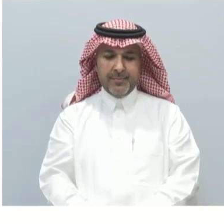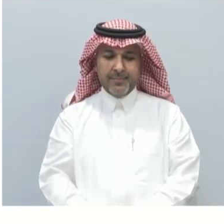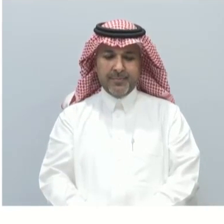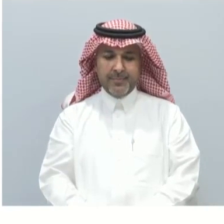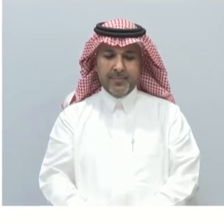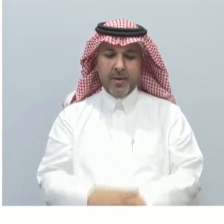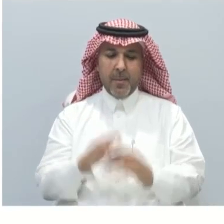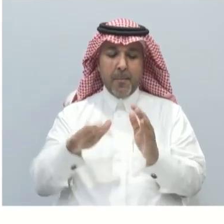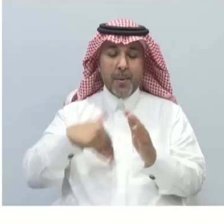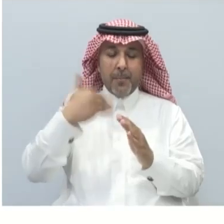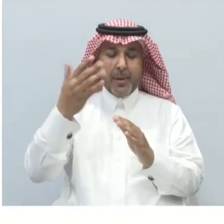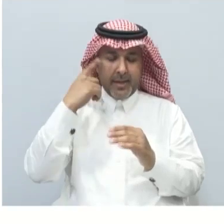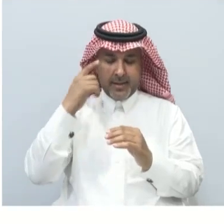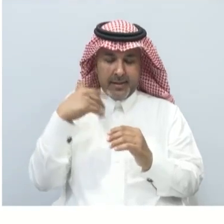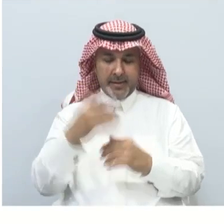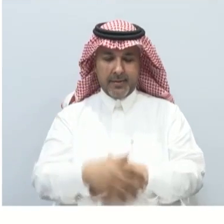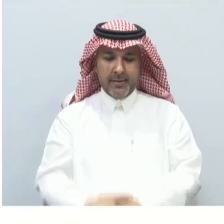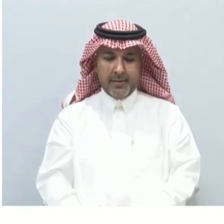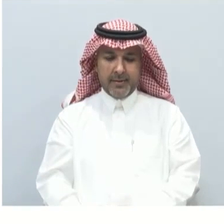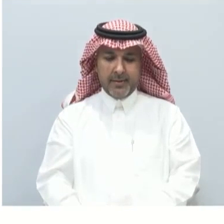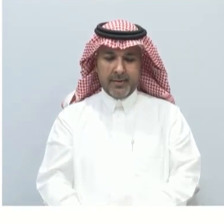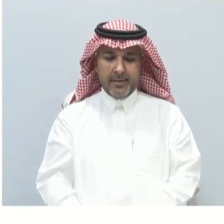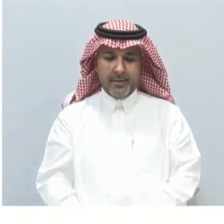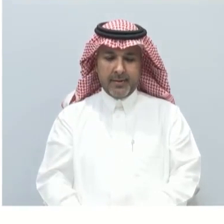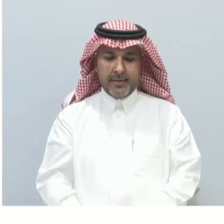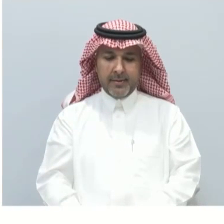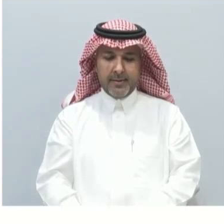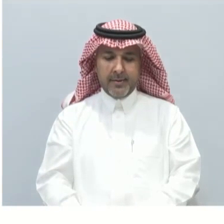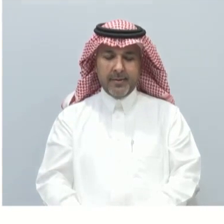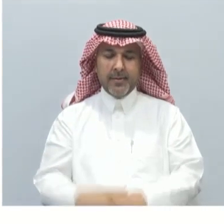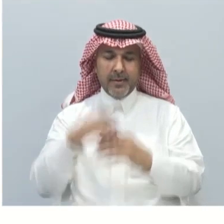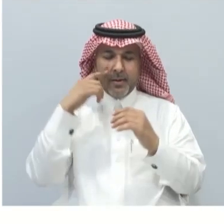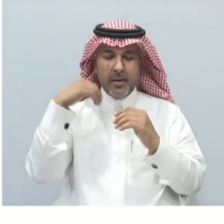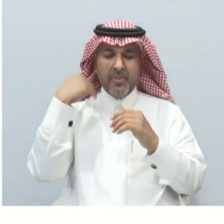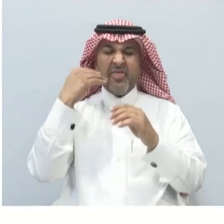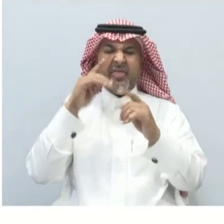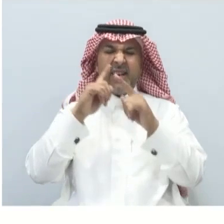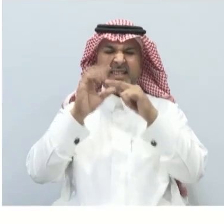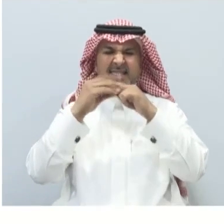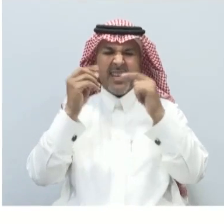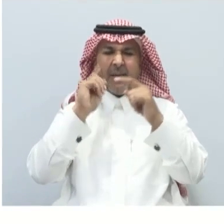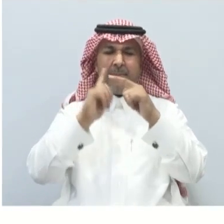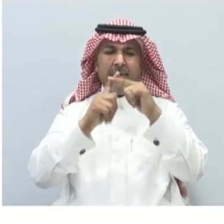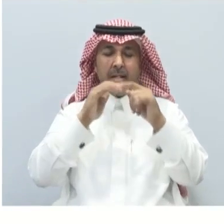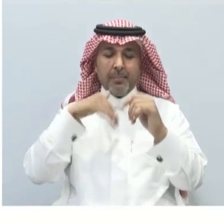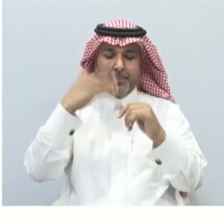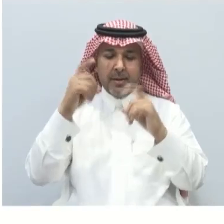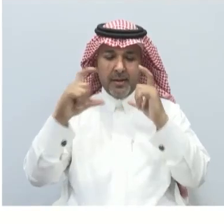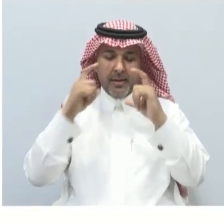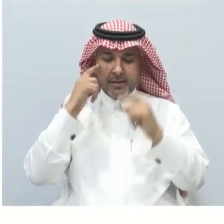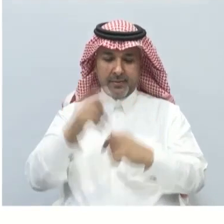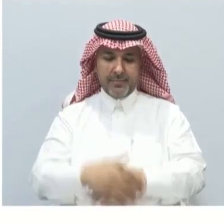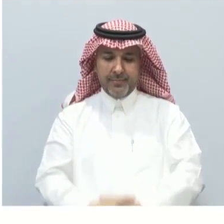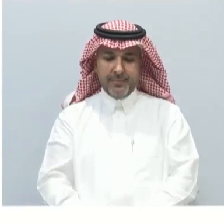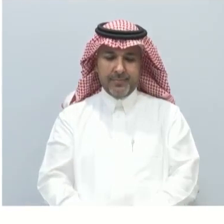خارج الداله الام يعني جيت كثرت الاثنين اس اكس وضربت في السالب خارج الداله الام يعني هنا فهذا يعطيني